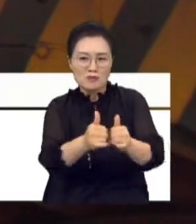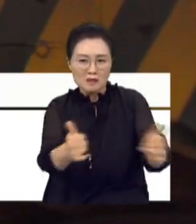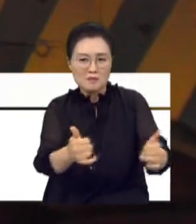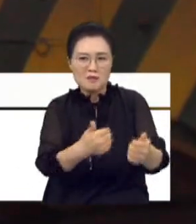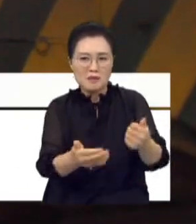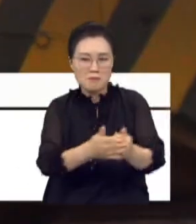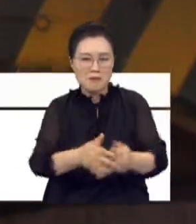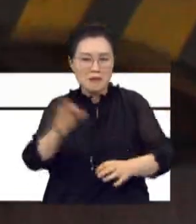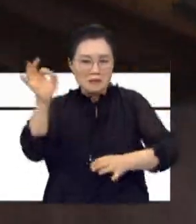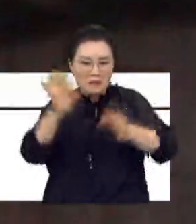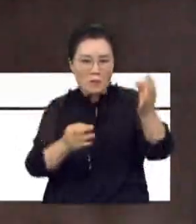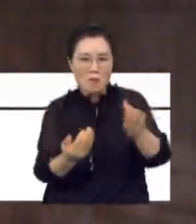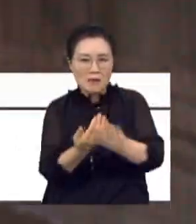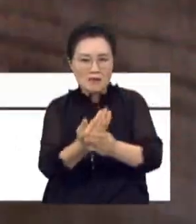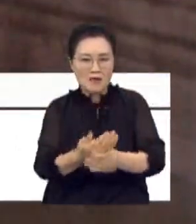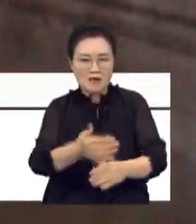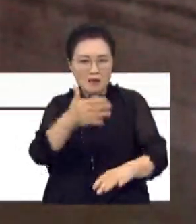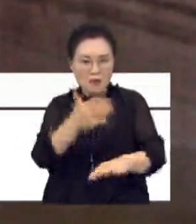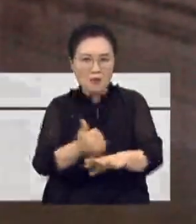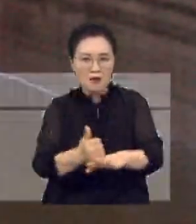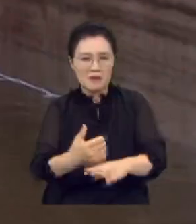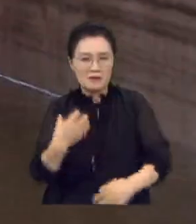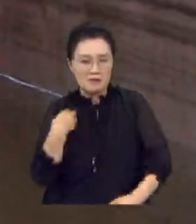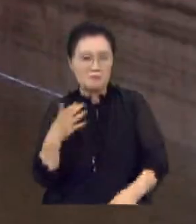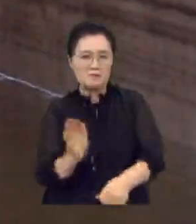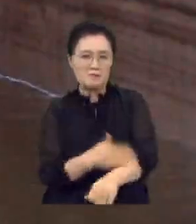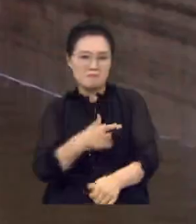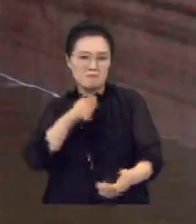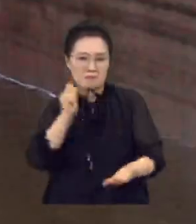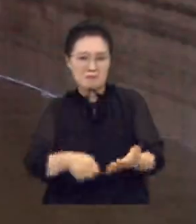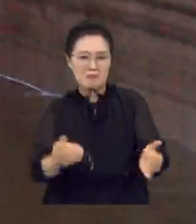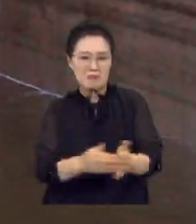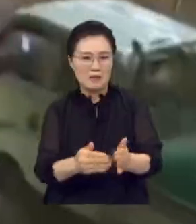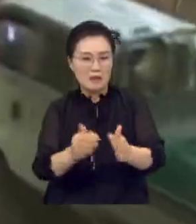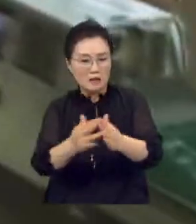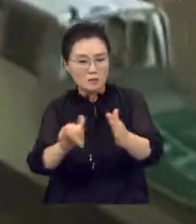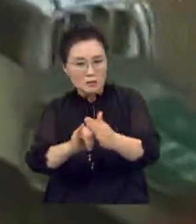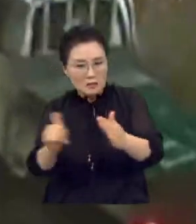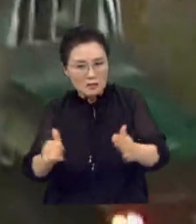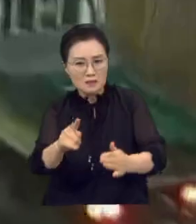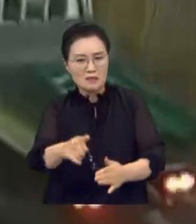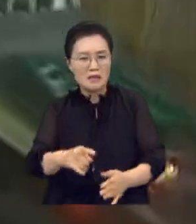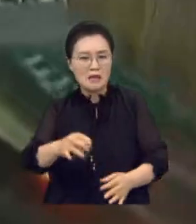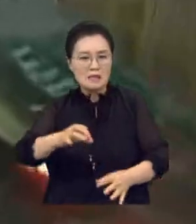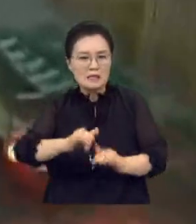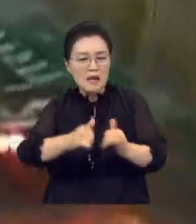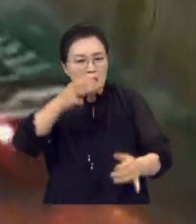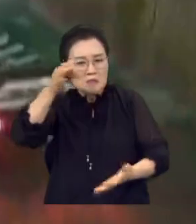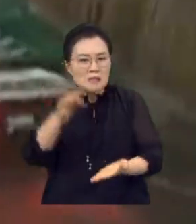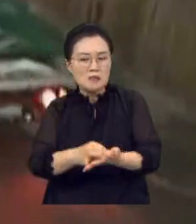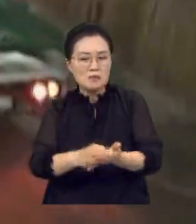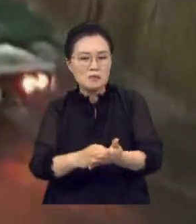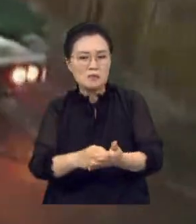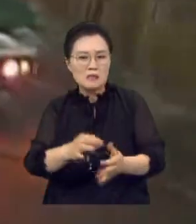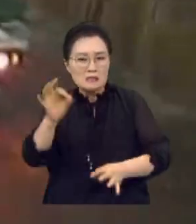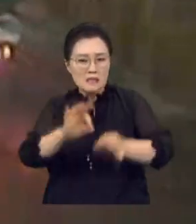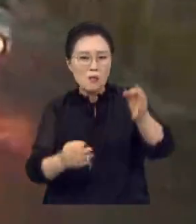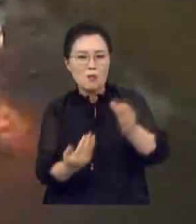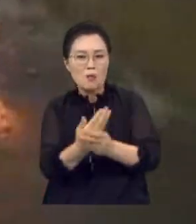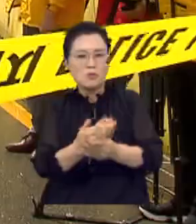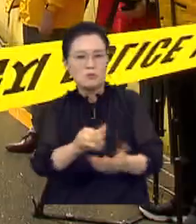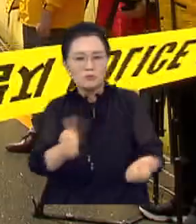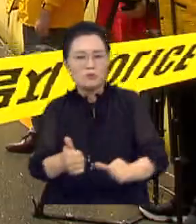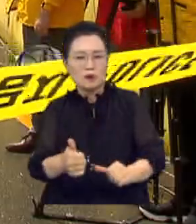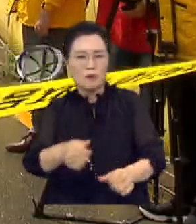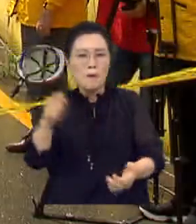결과의 상응하는 책임을 인정한 판결입니다 유족은 해당 참사가 인재인 점이 인정됐다 며 판결을 환영했습니다